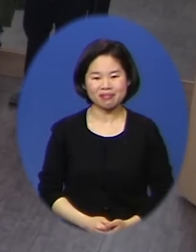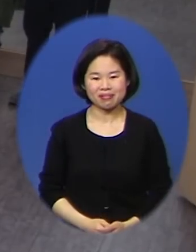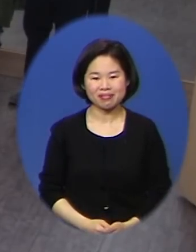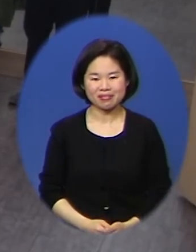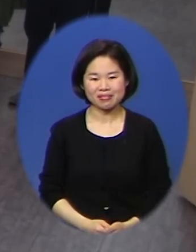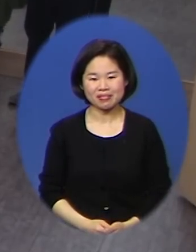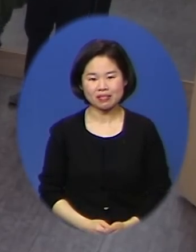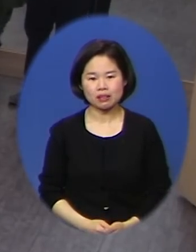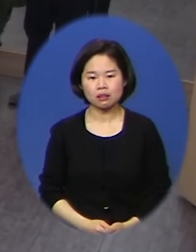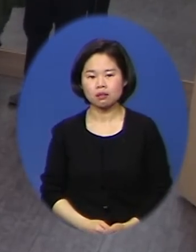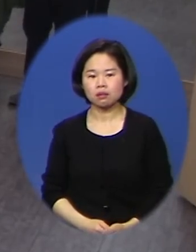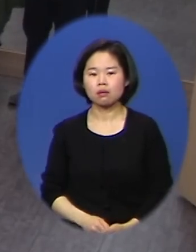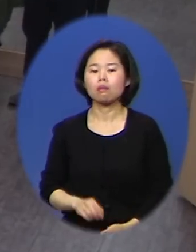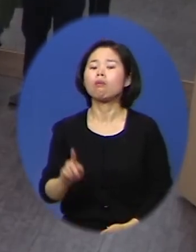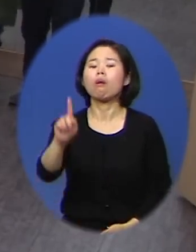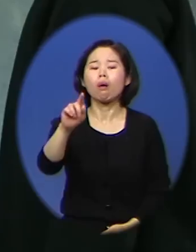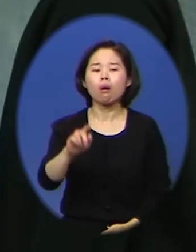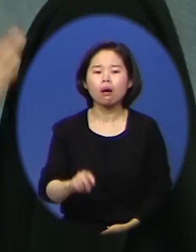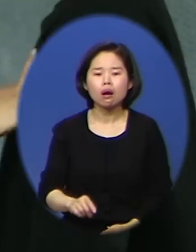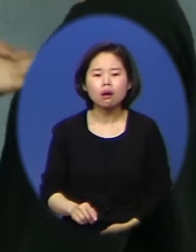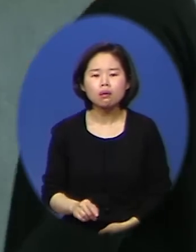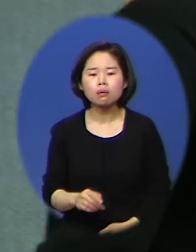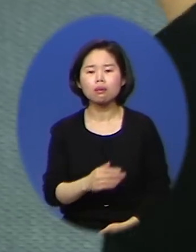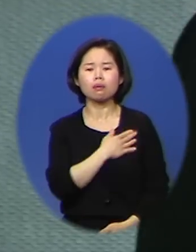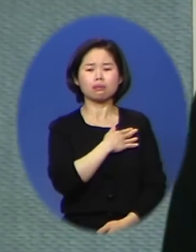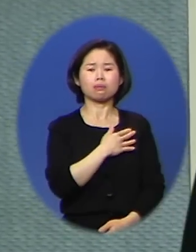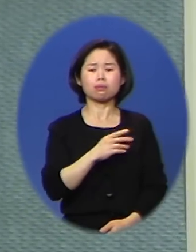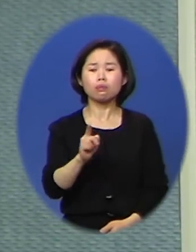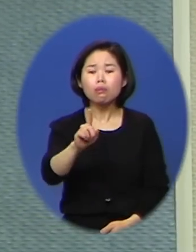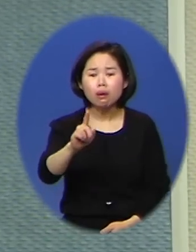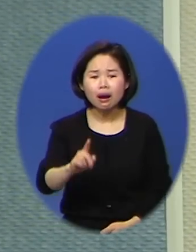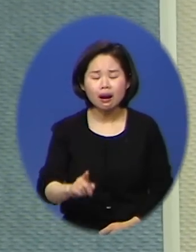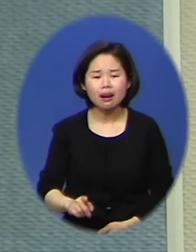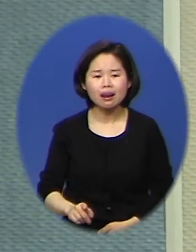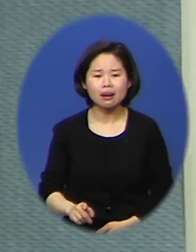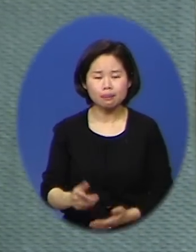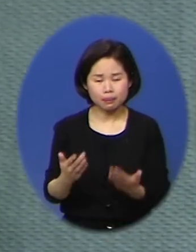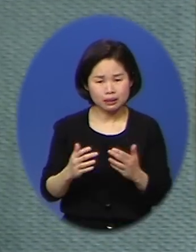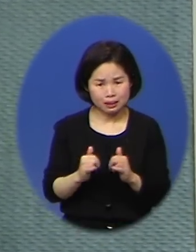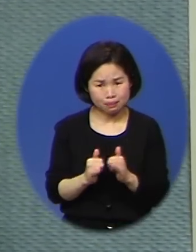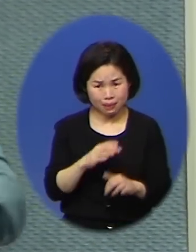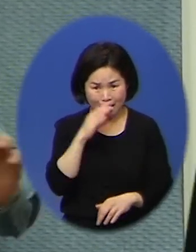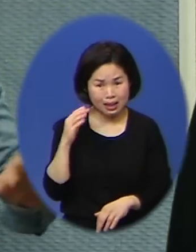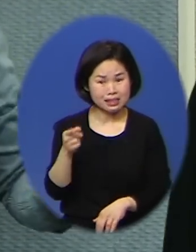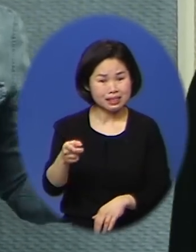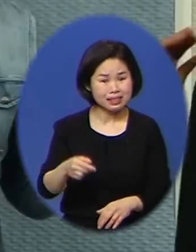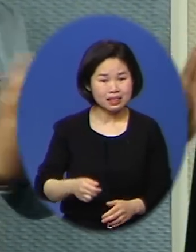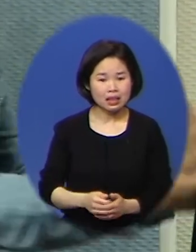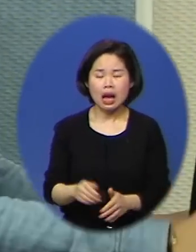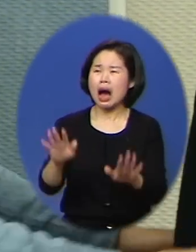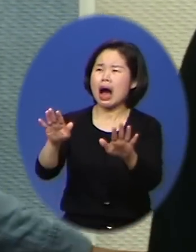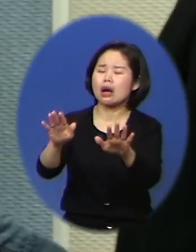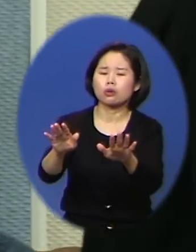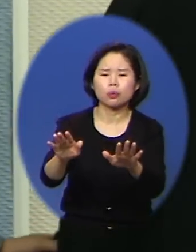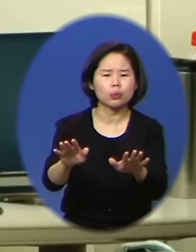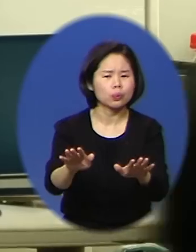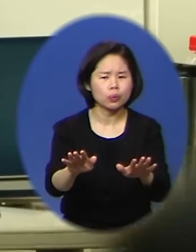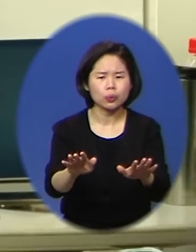아니 던지는 게 뭐가 그렇게 어렵다고 이렇게 놓고. 아니 받는 사람 똑바로 받아야 될 거 아니야. 아, 그렇죠. 어? 저기 아저씨. 아, 며칠인데 그만들 하세요. 아 그만들